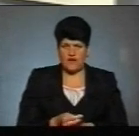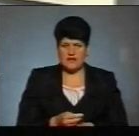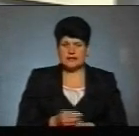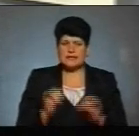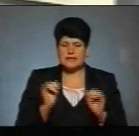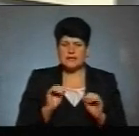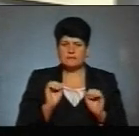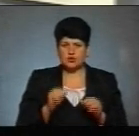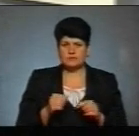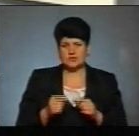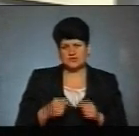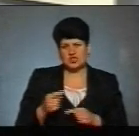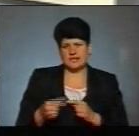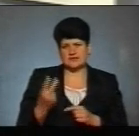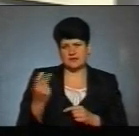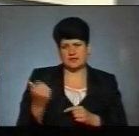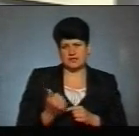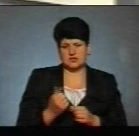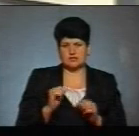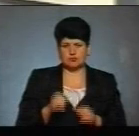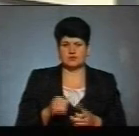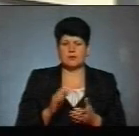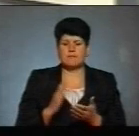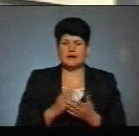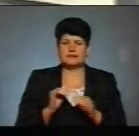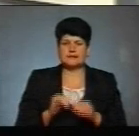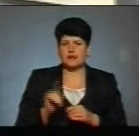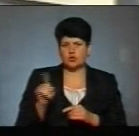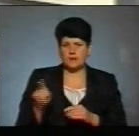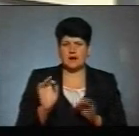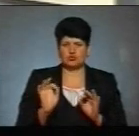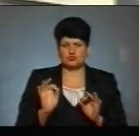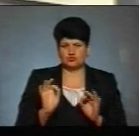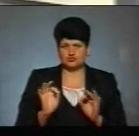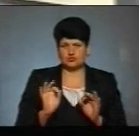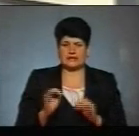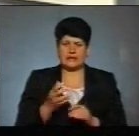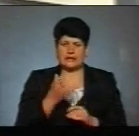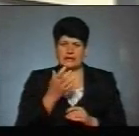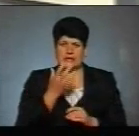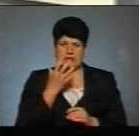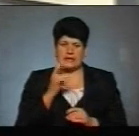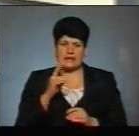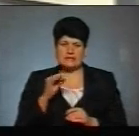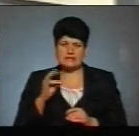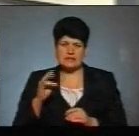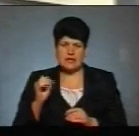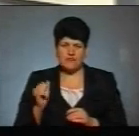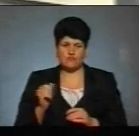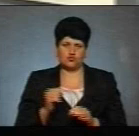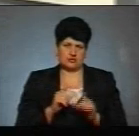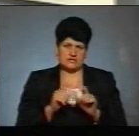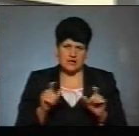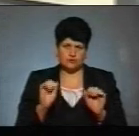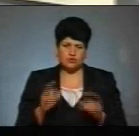зможемо десь за тижнів-два, ми вже можемо мати там вже нормальну кисневу станцію, яка буде надавати якраз кисень круглодобово і